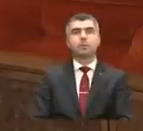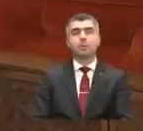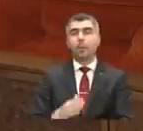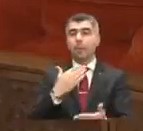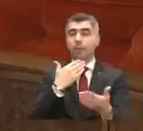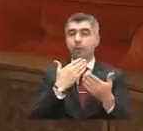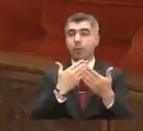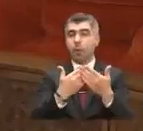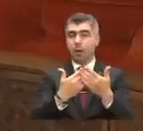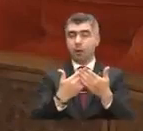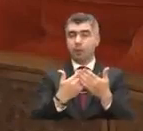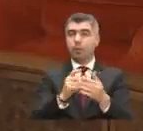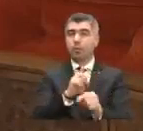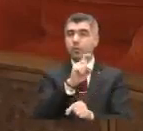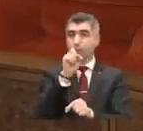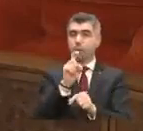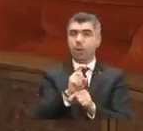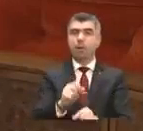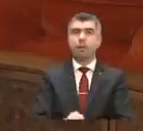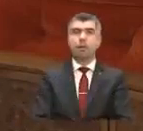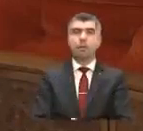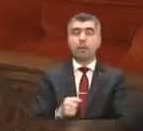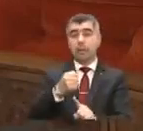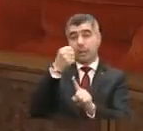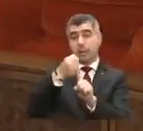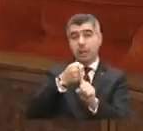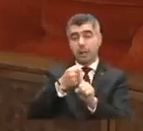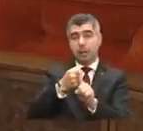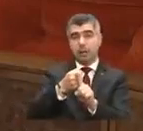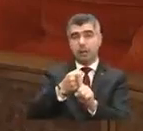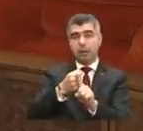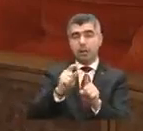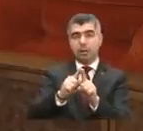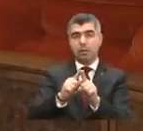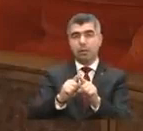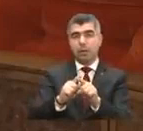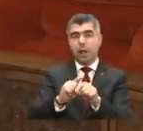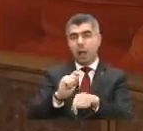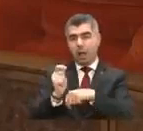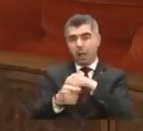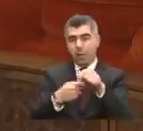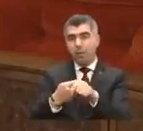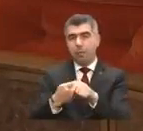شكرا سيدنا المحترم على السؤال حول إصلاح النقل بالعالم القروي والجبلي.